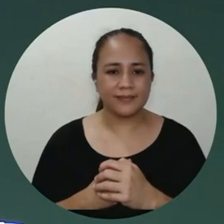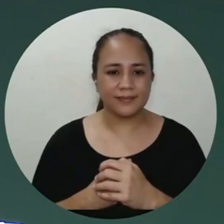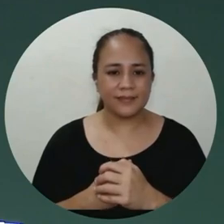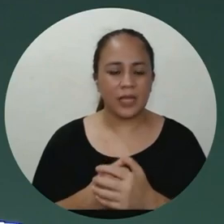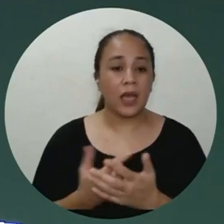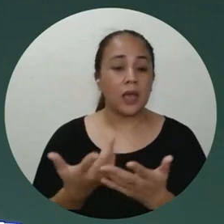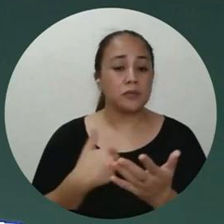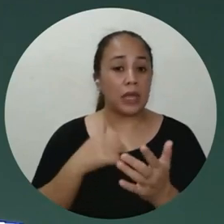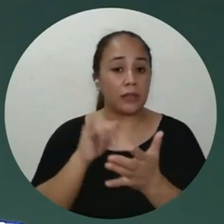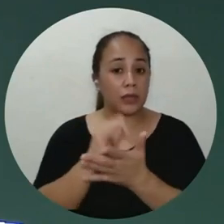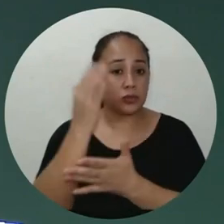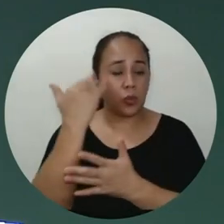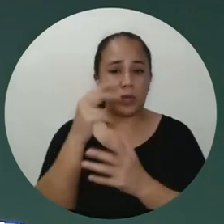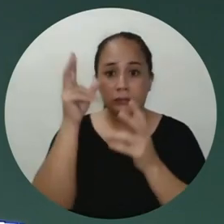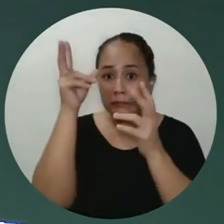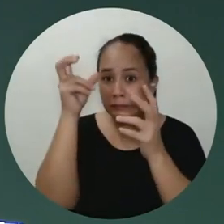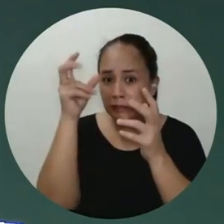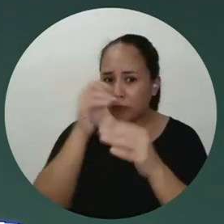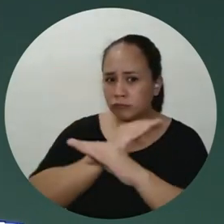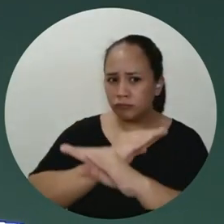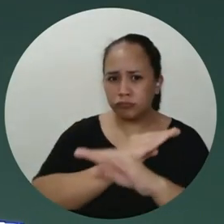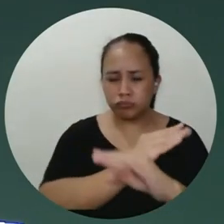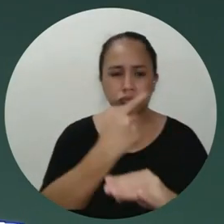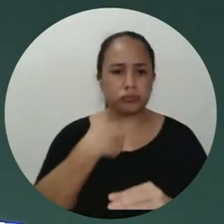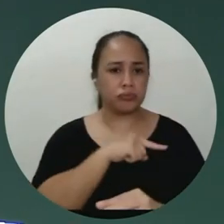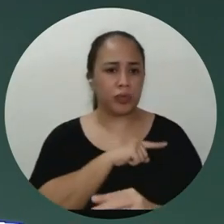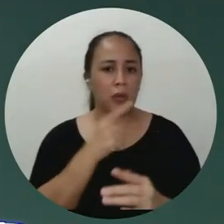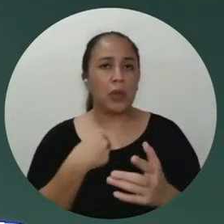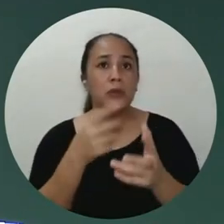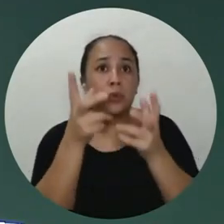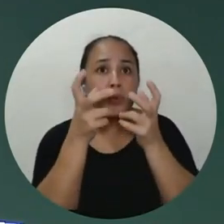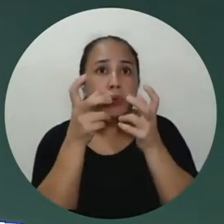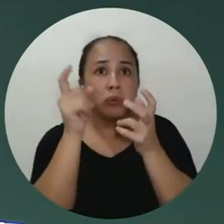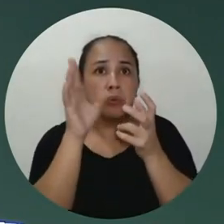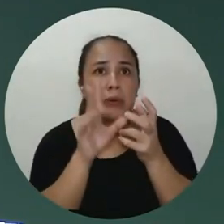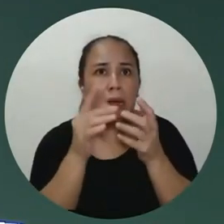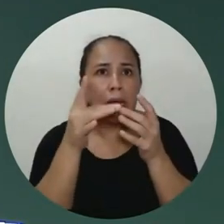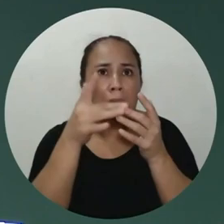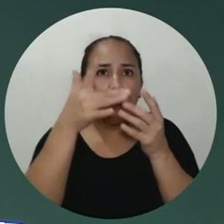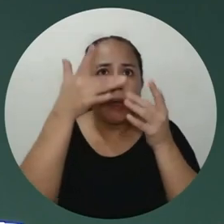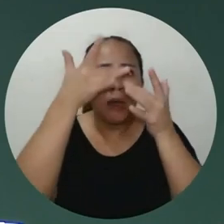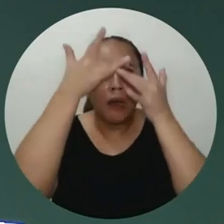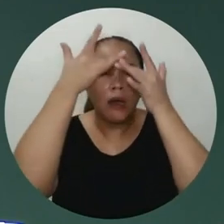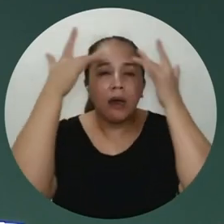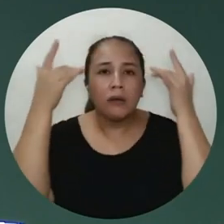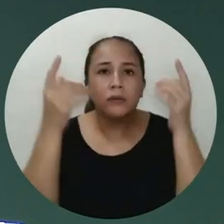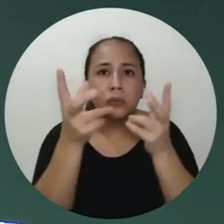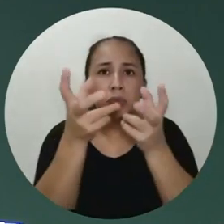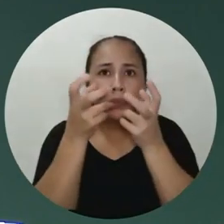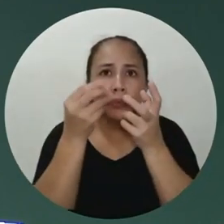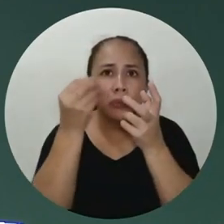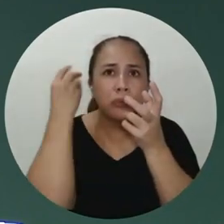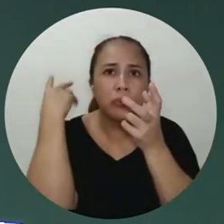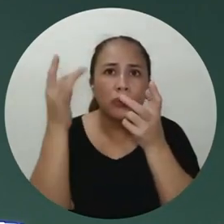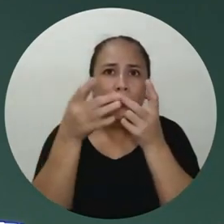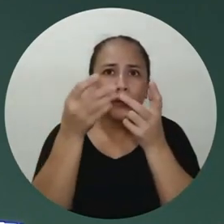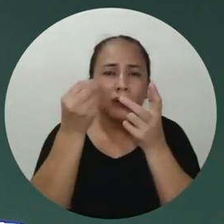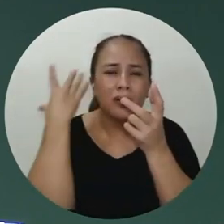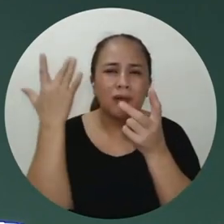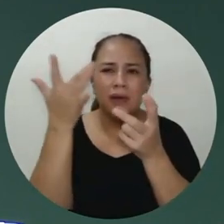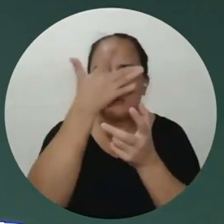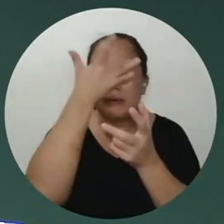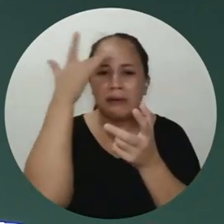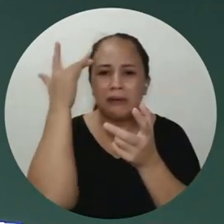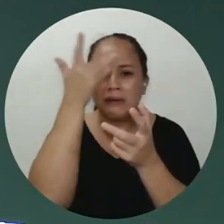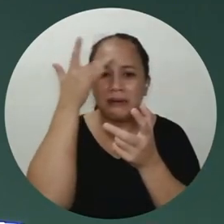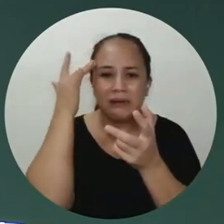why Satan hinders us so that even if we may listen to the word, nothing remains in us. 자, 히브리 4장 15절에